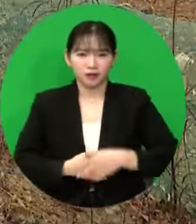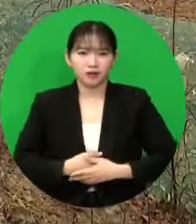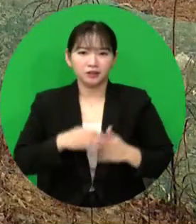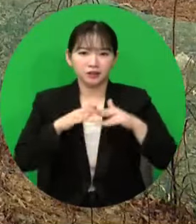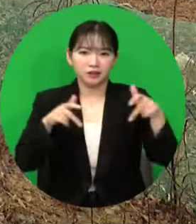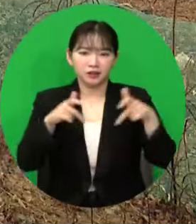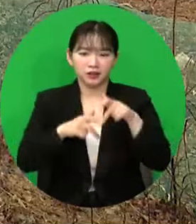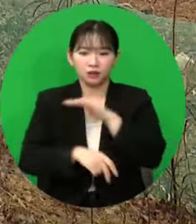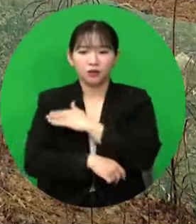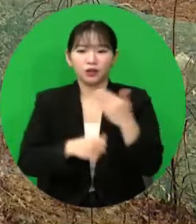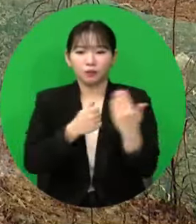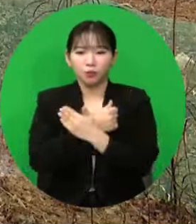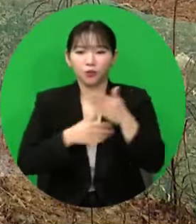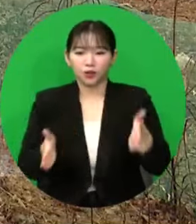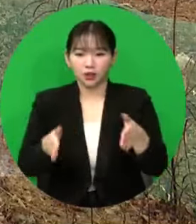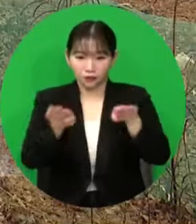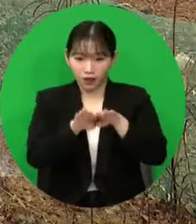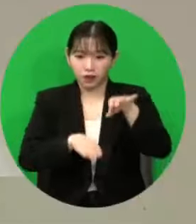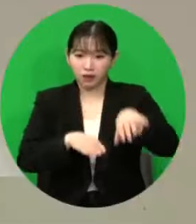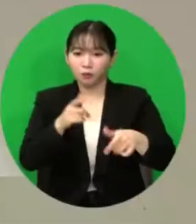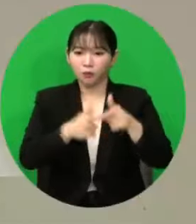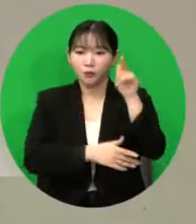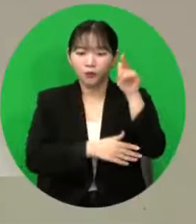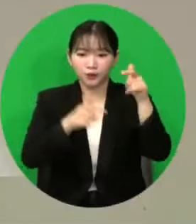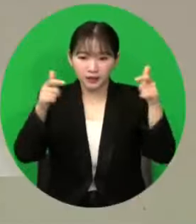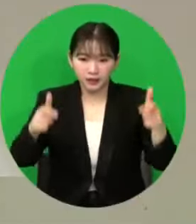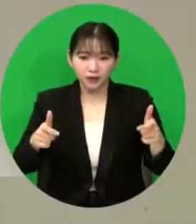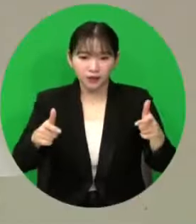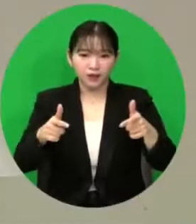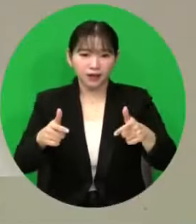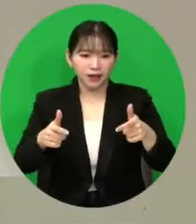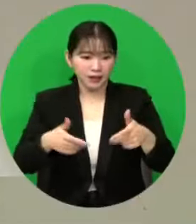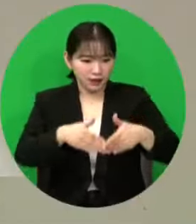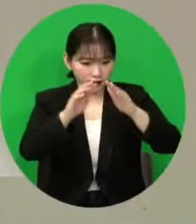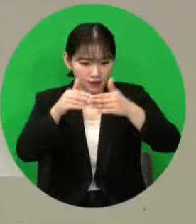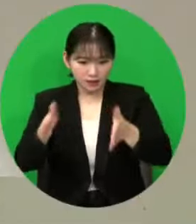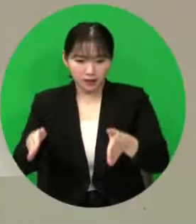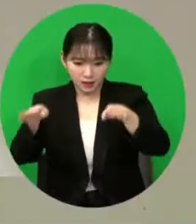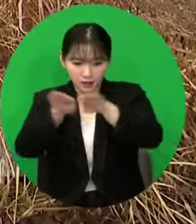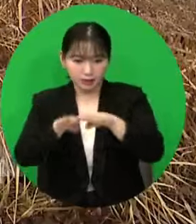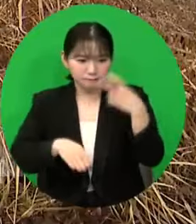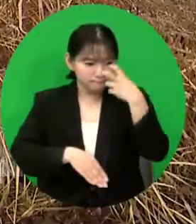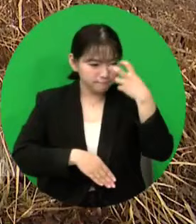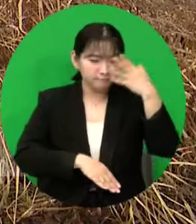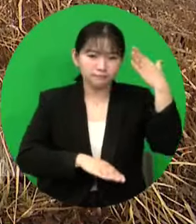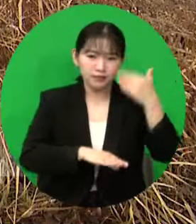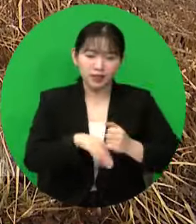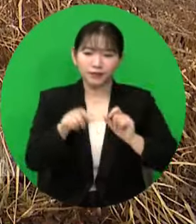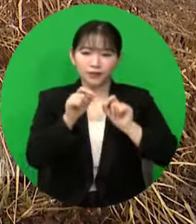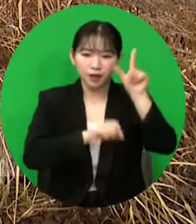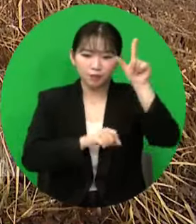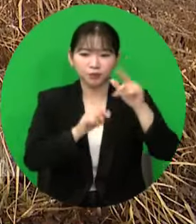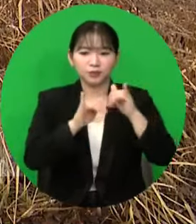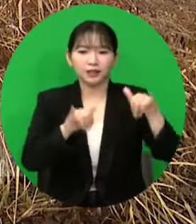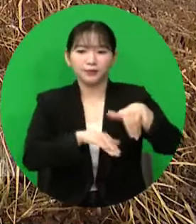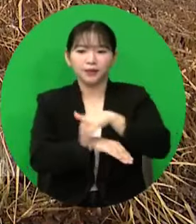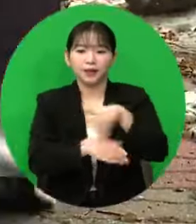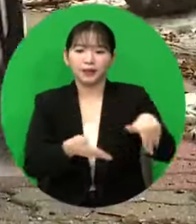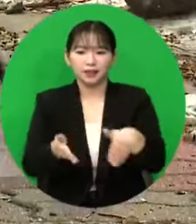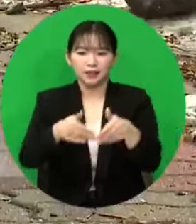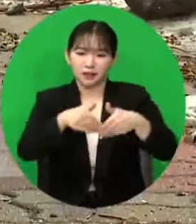전남 장애인 권익옹호기관이 목포 지역에 설치된 변압기 현황과 실태 조사를 실시한 결과 대부분 인도에 설치돼